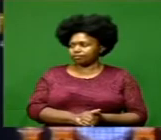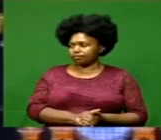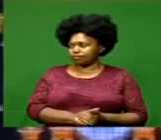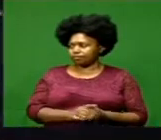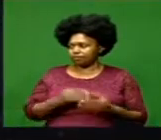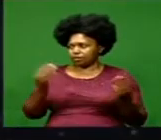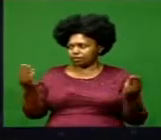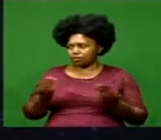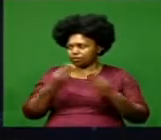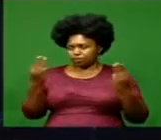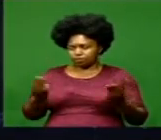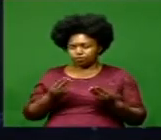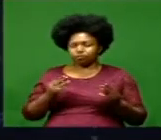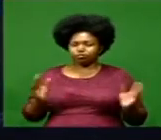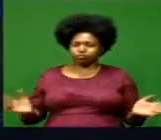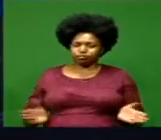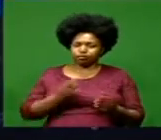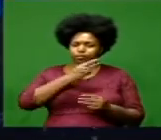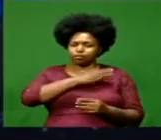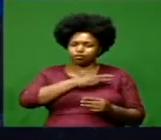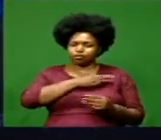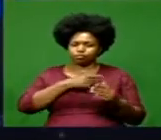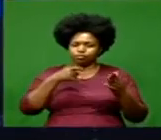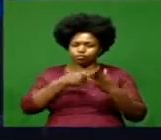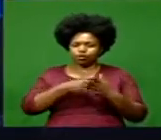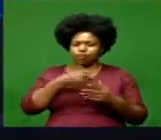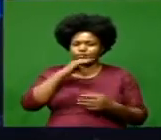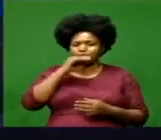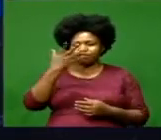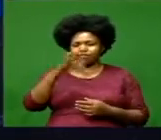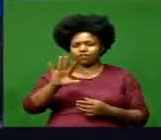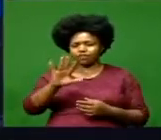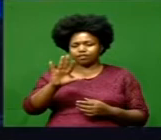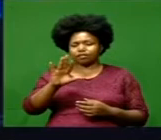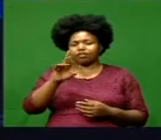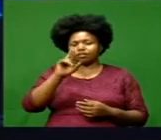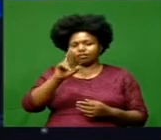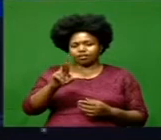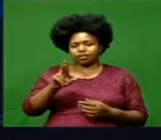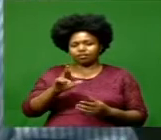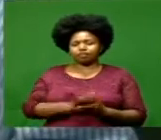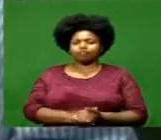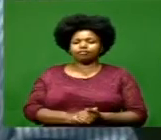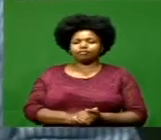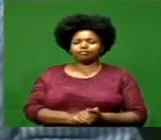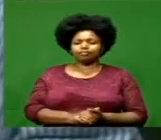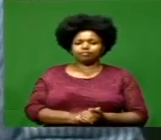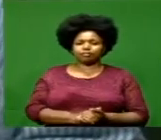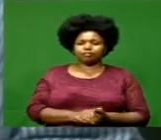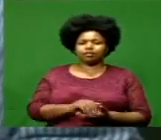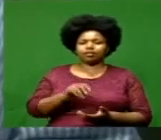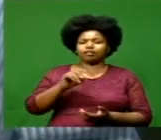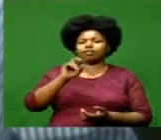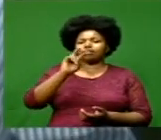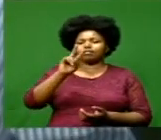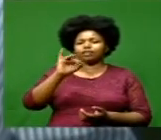maswad siya skutsata kusistengi tiki iti lia hambanga 50 malangeni ee le lii cheneral besa ili vip lia